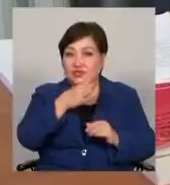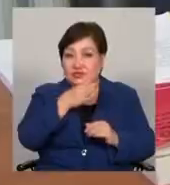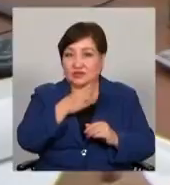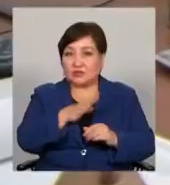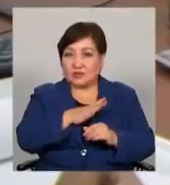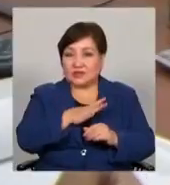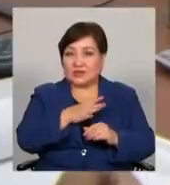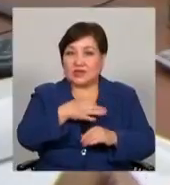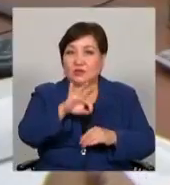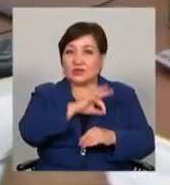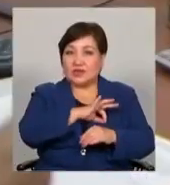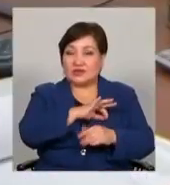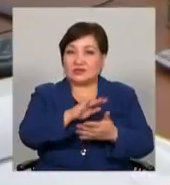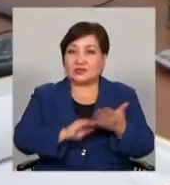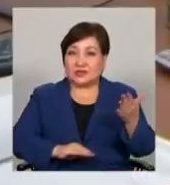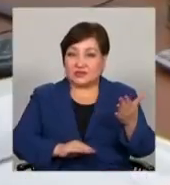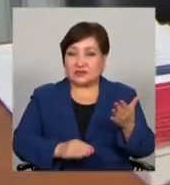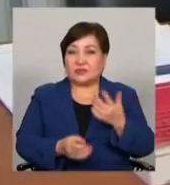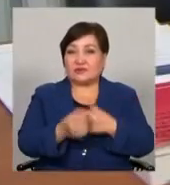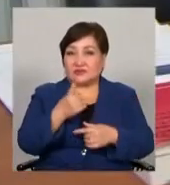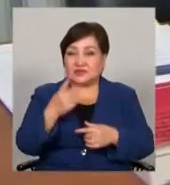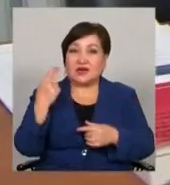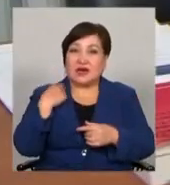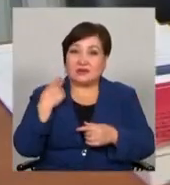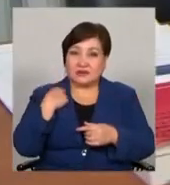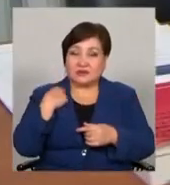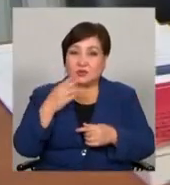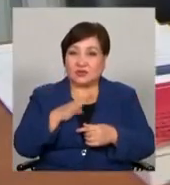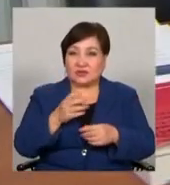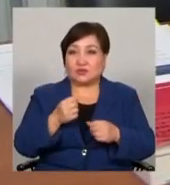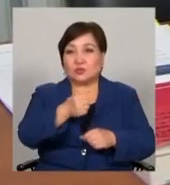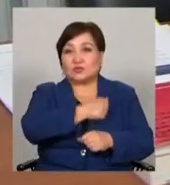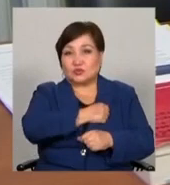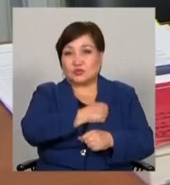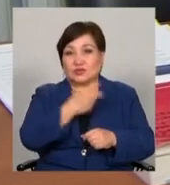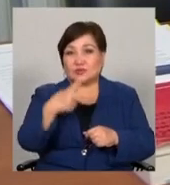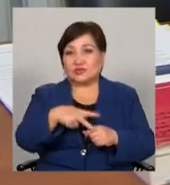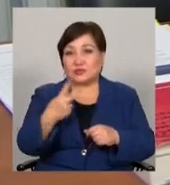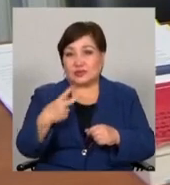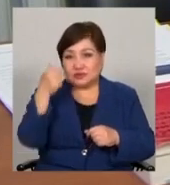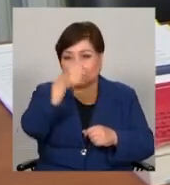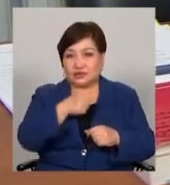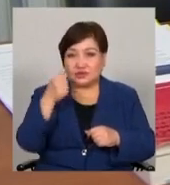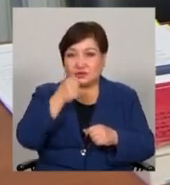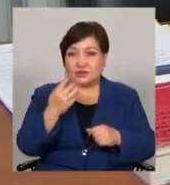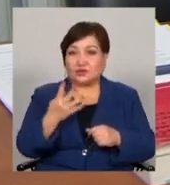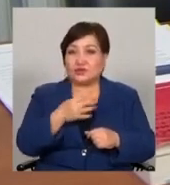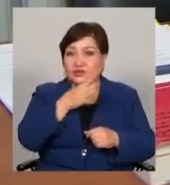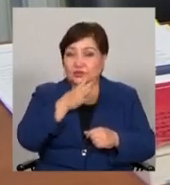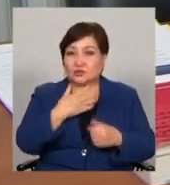нотариалдық жазба арқылы шыққан қарыз. Өкінішке орай бүгін 2022 жыл 4 жыл болып, бұл атқару